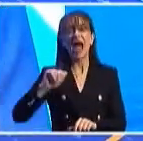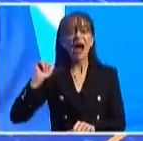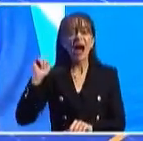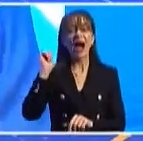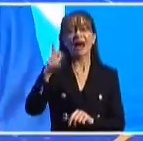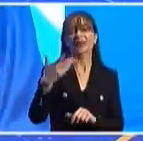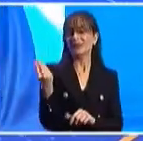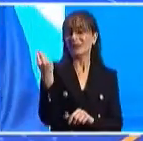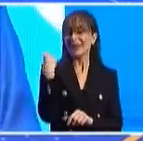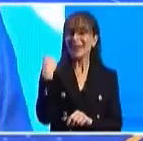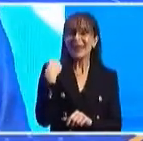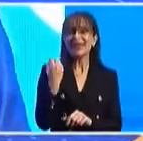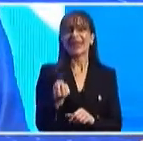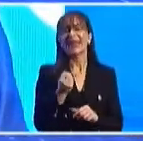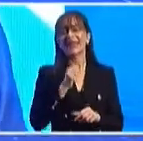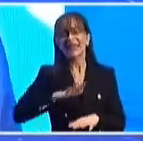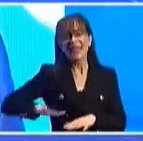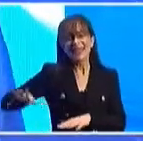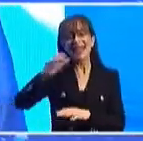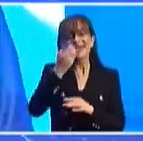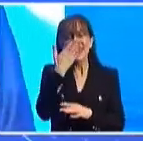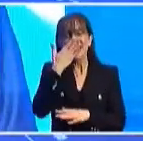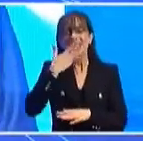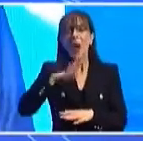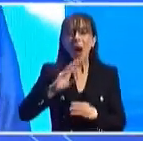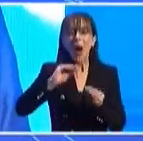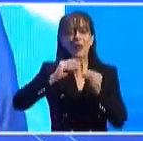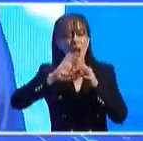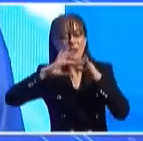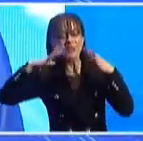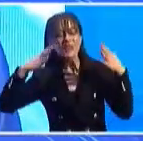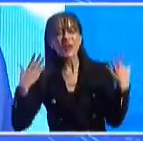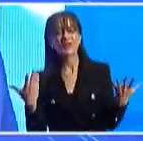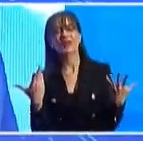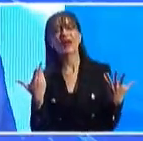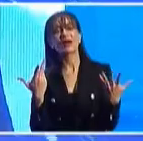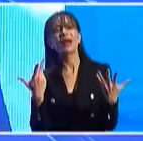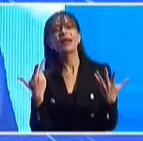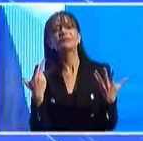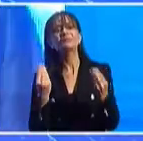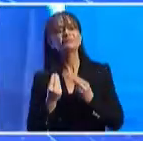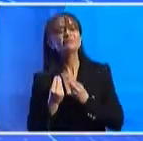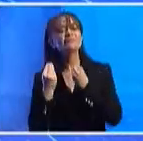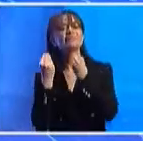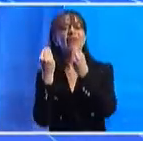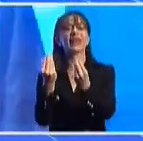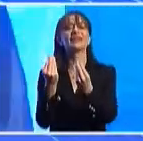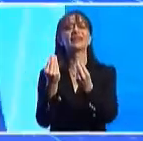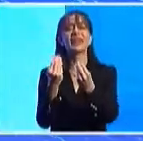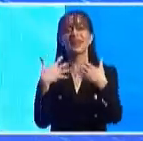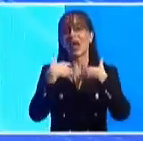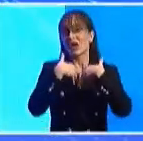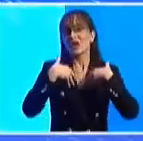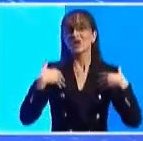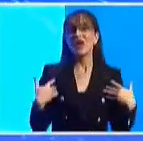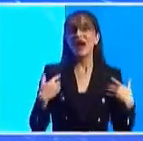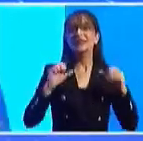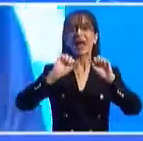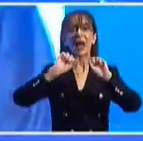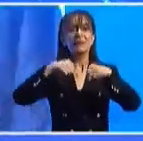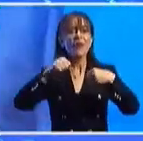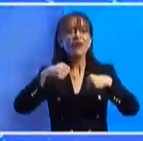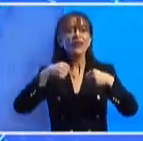yeni, çevreci ve çağdaş çözümlerle tanıştıracağız. Bunun için de güvenli mikromobilite